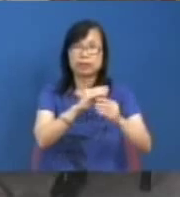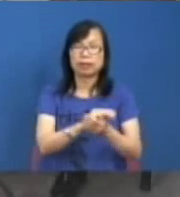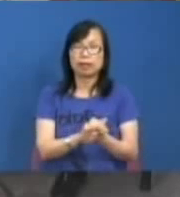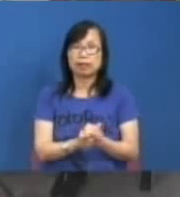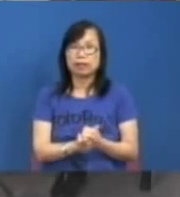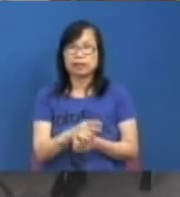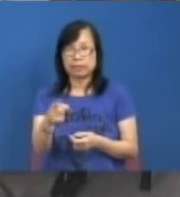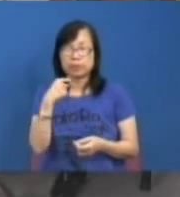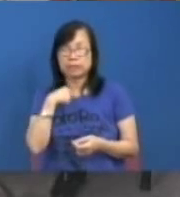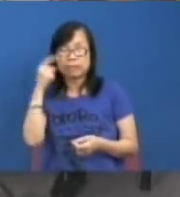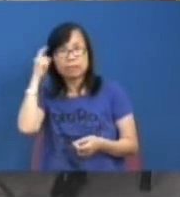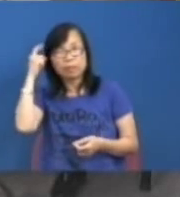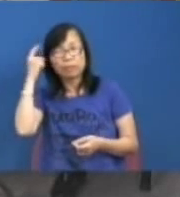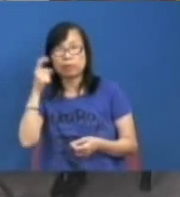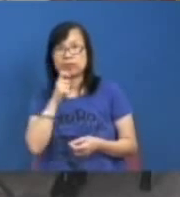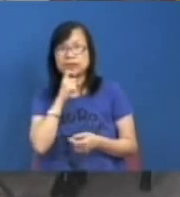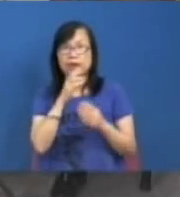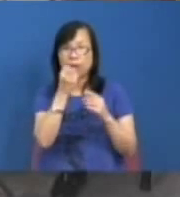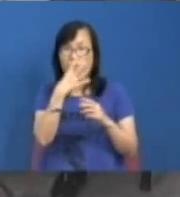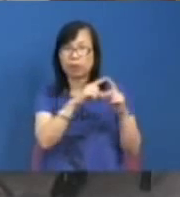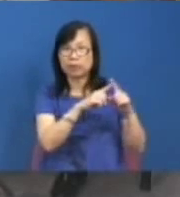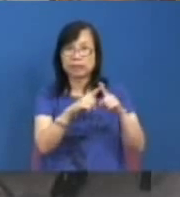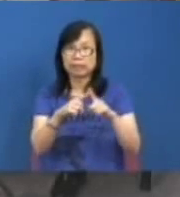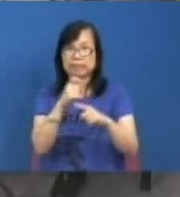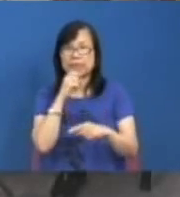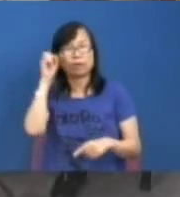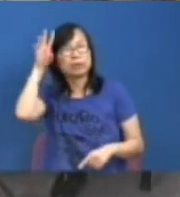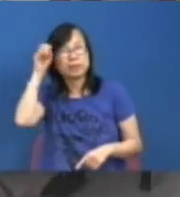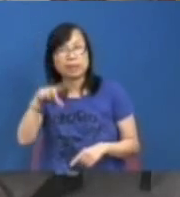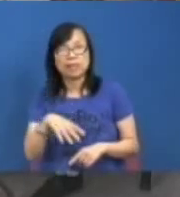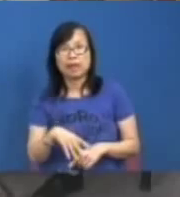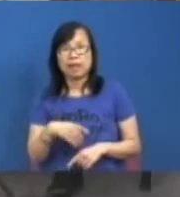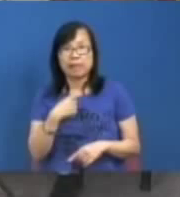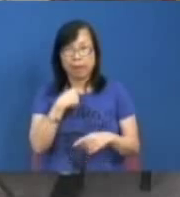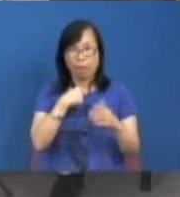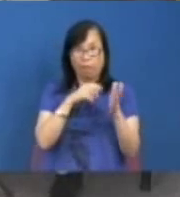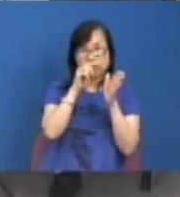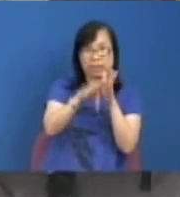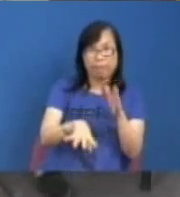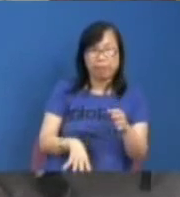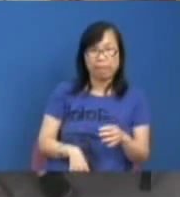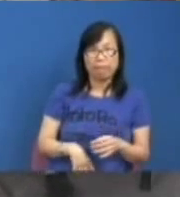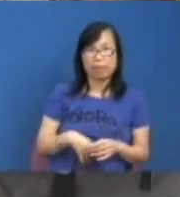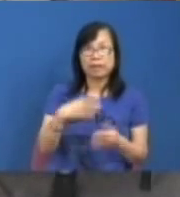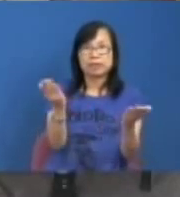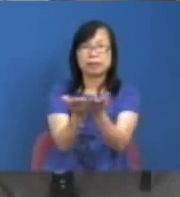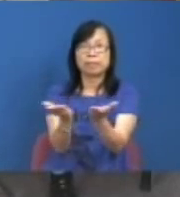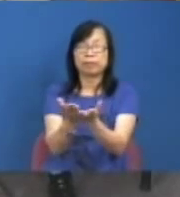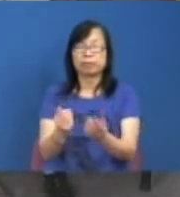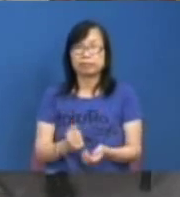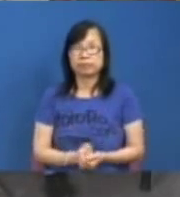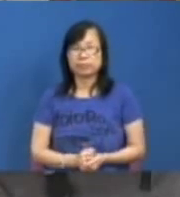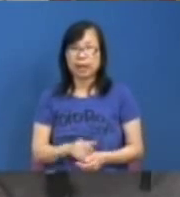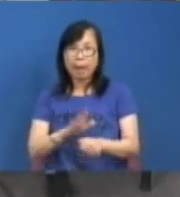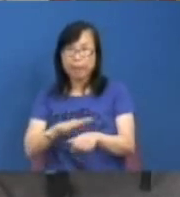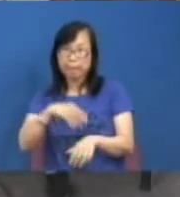你要知道，有啲居民咧就樓上樓下，大家有意見嘅。你話係我心啊？唔係喎，你揾證據啦。咁其實頭